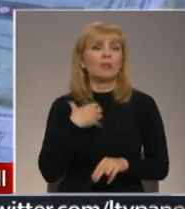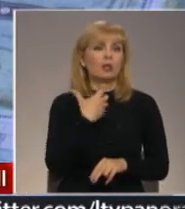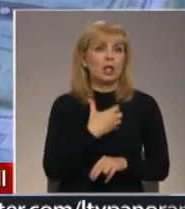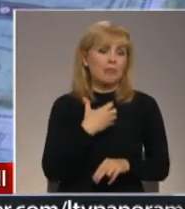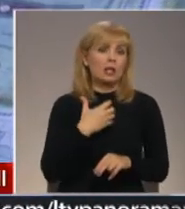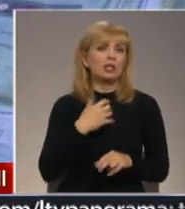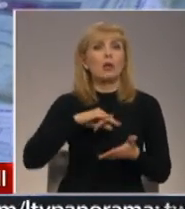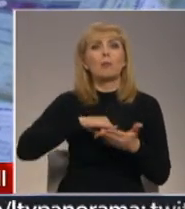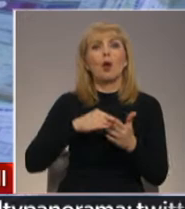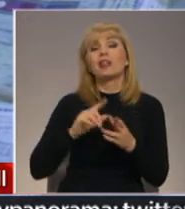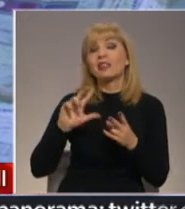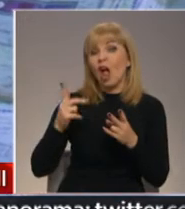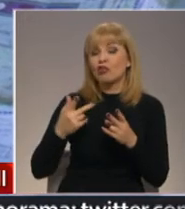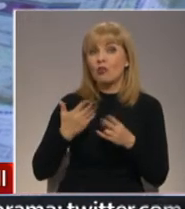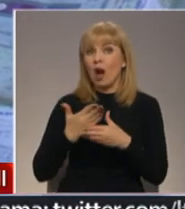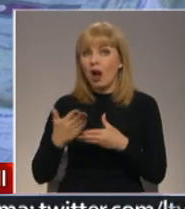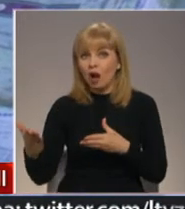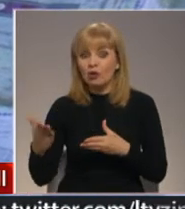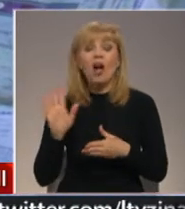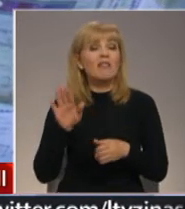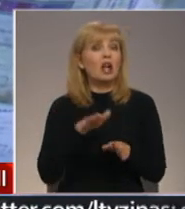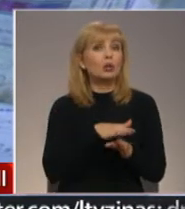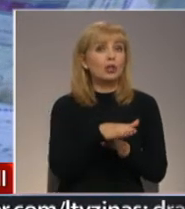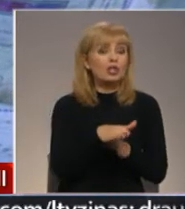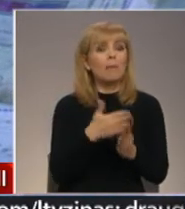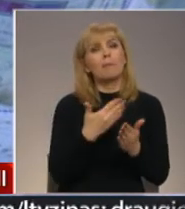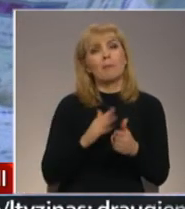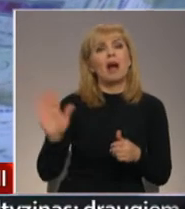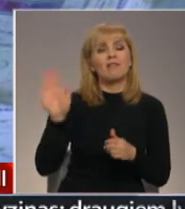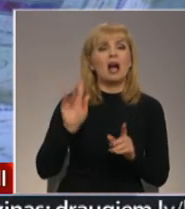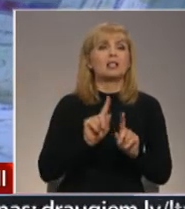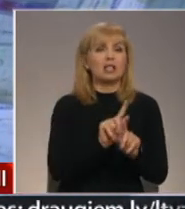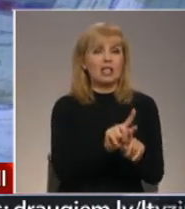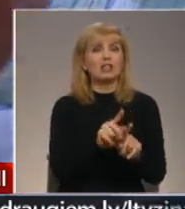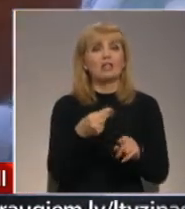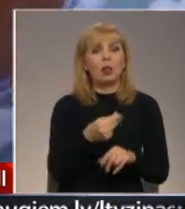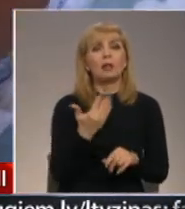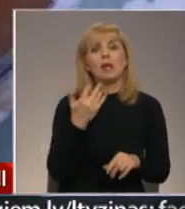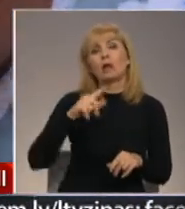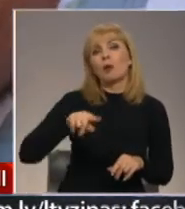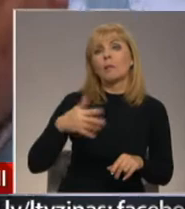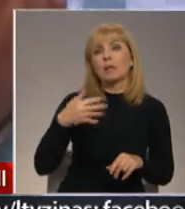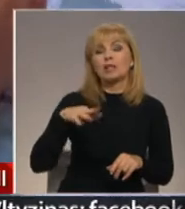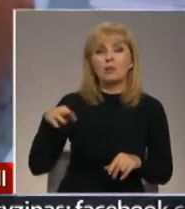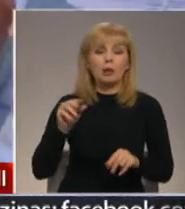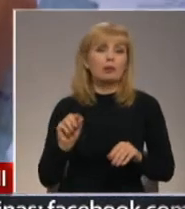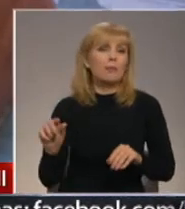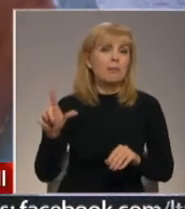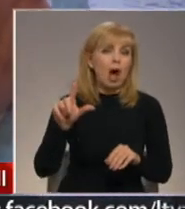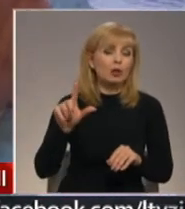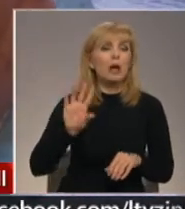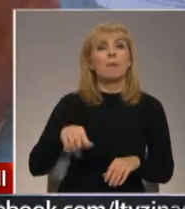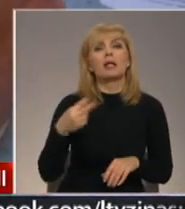trešās kārtas. Tomēr to varētu īstenot vien tad, ja valsts savu līdzfinansējumu daļu 1,5 miljonus eiro palielinātu vēl par